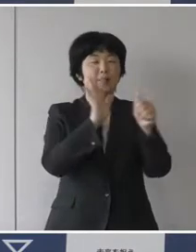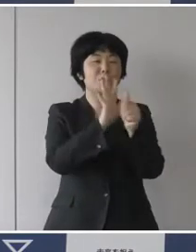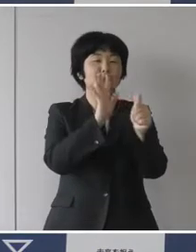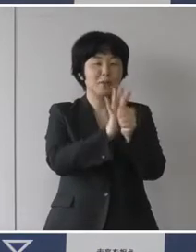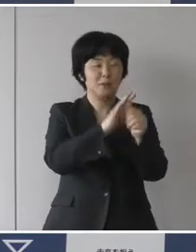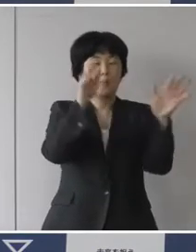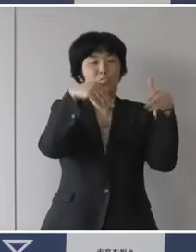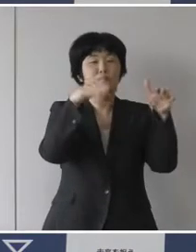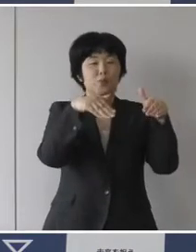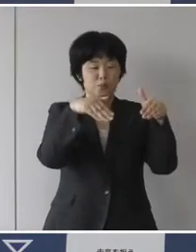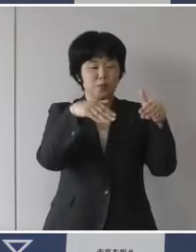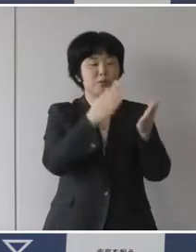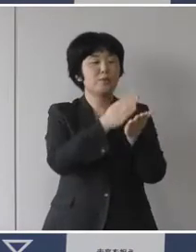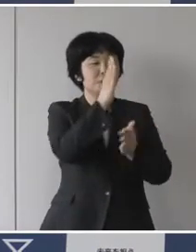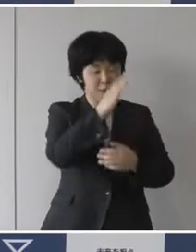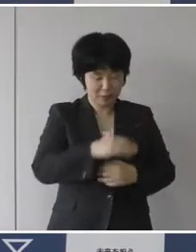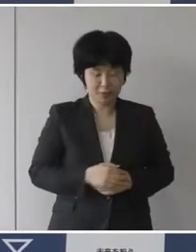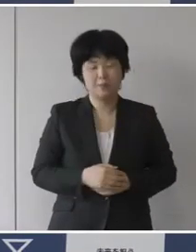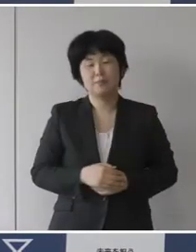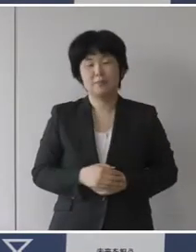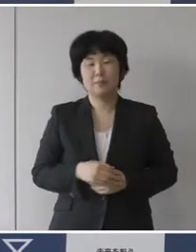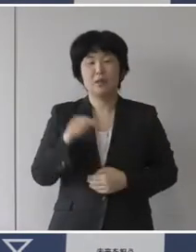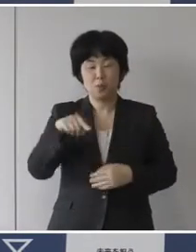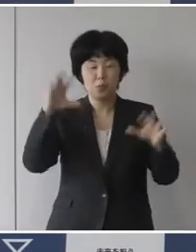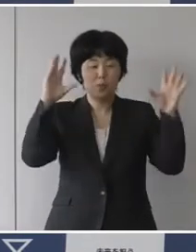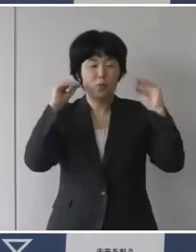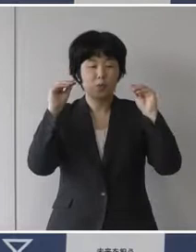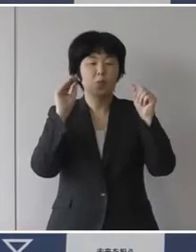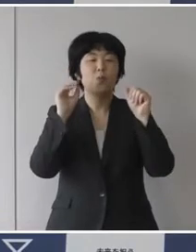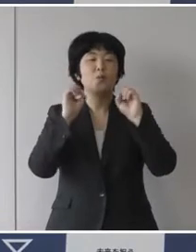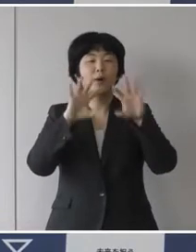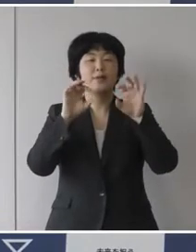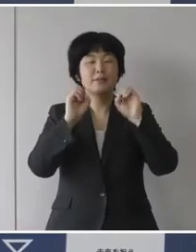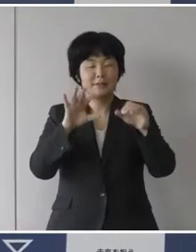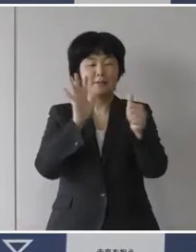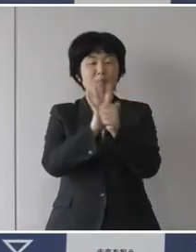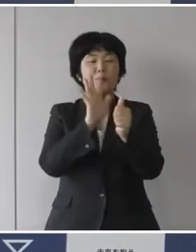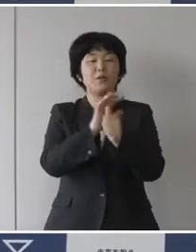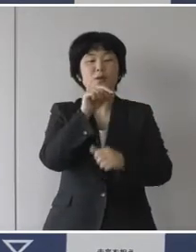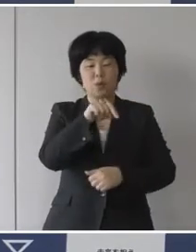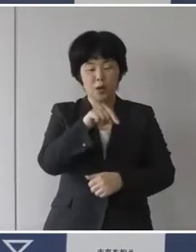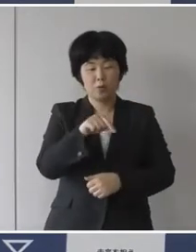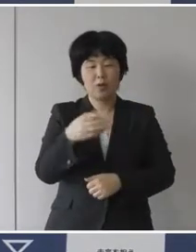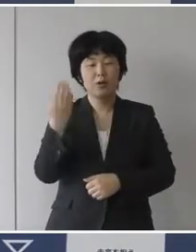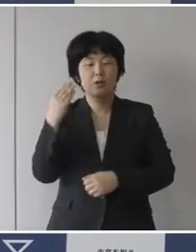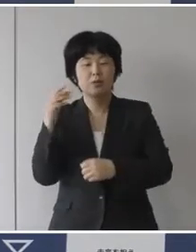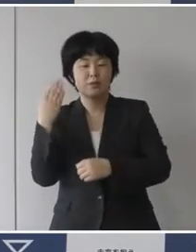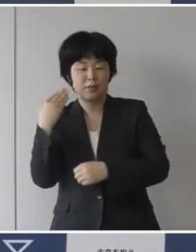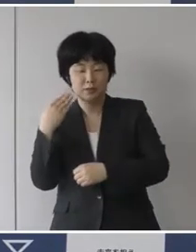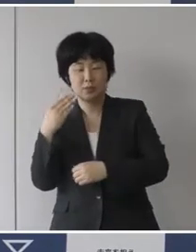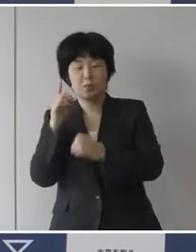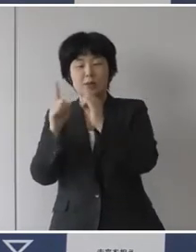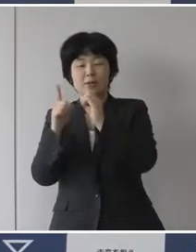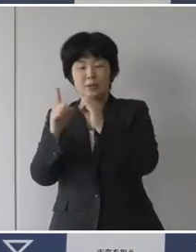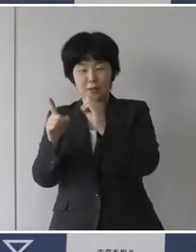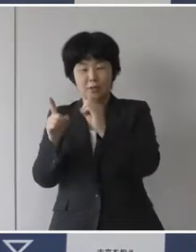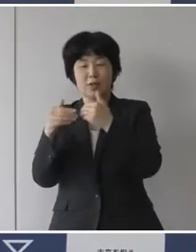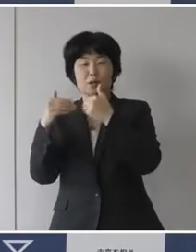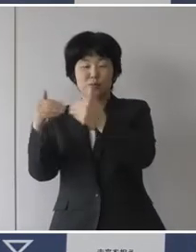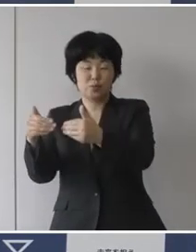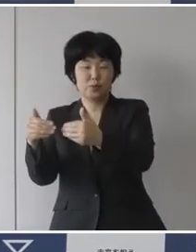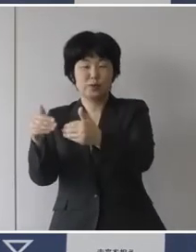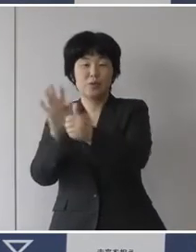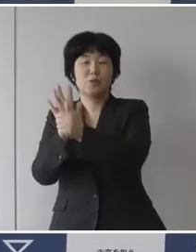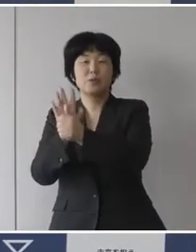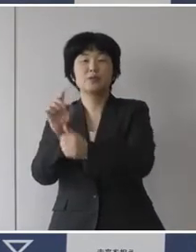はい、この情報発信アドバイザー、先ほどはデジタル化推進アドバイザーということがありますが、これ両方とも民